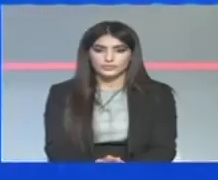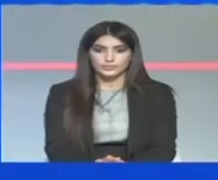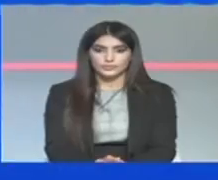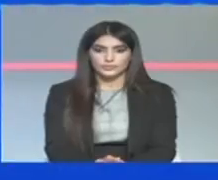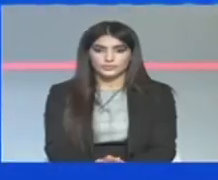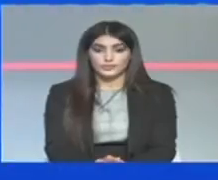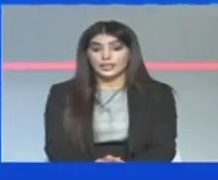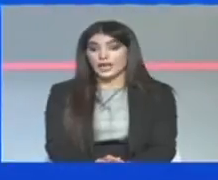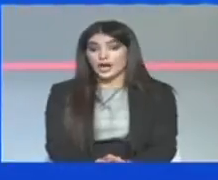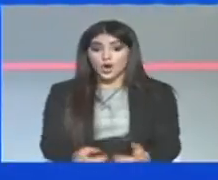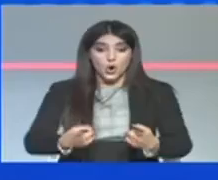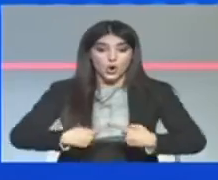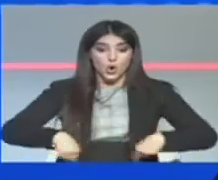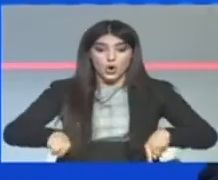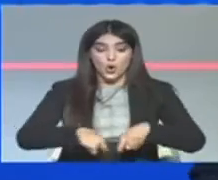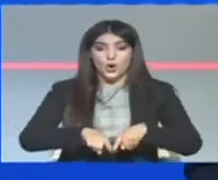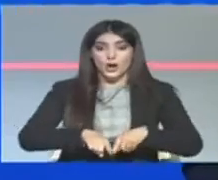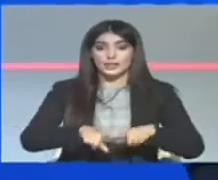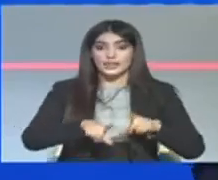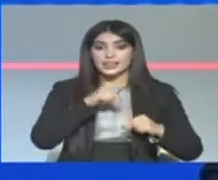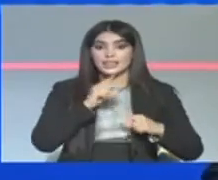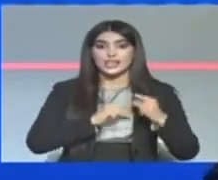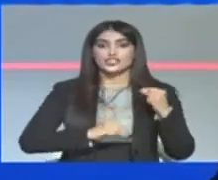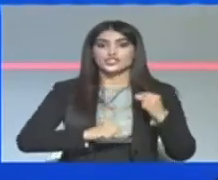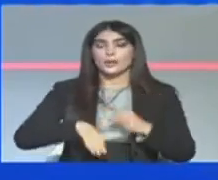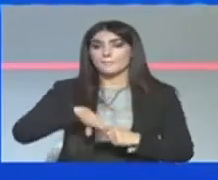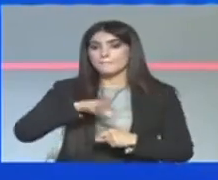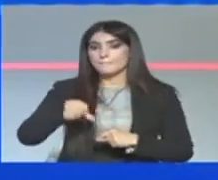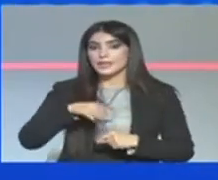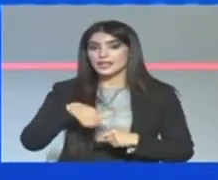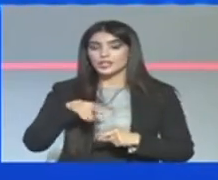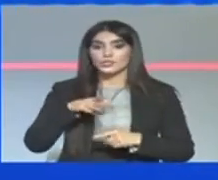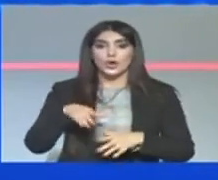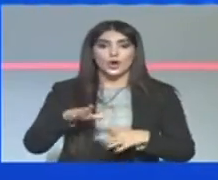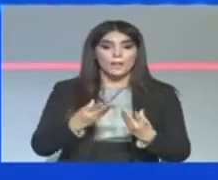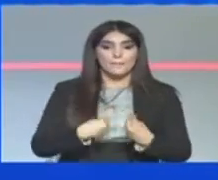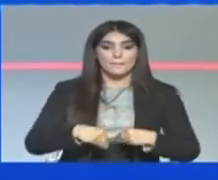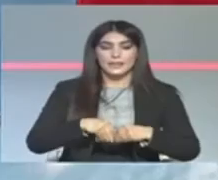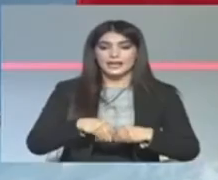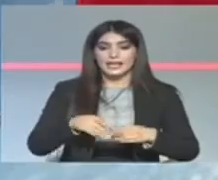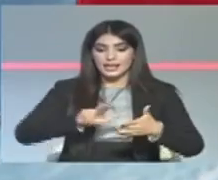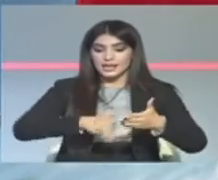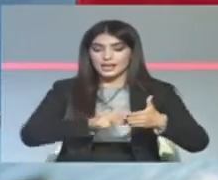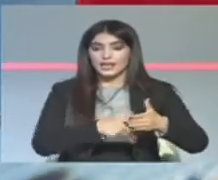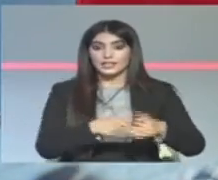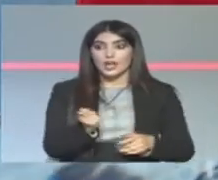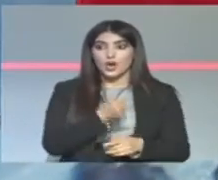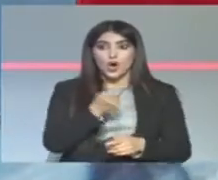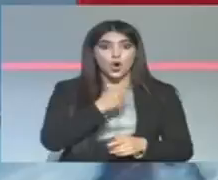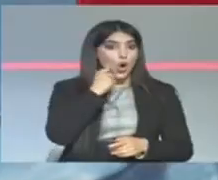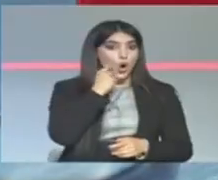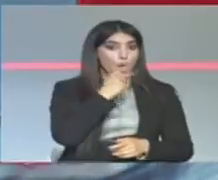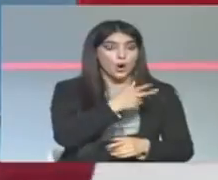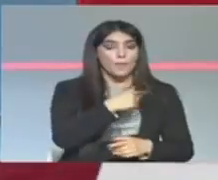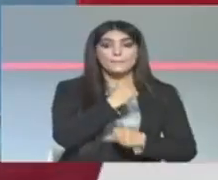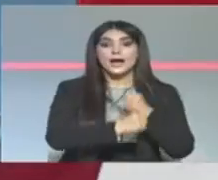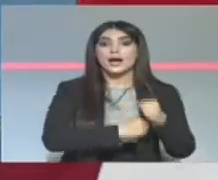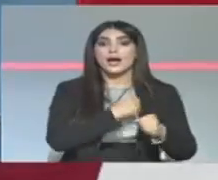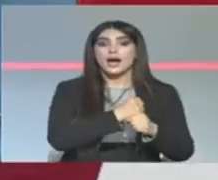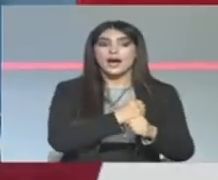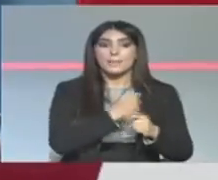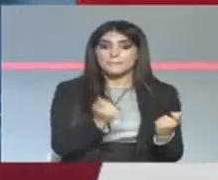تعقد نجم ان تلوى مع المدرب قيس اليعقوبي لتدريب اكابر فريق كره القدم لمده موسم واحد